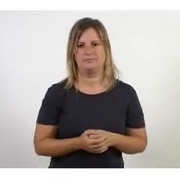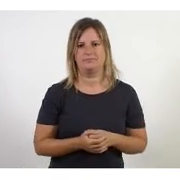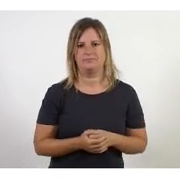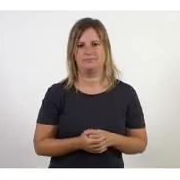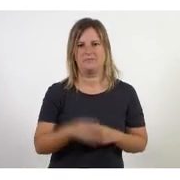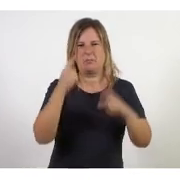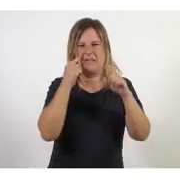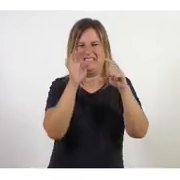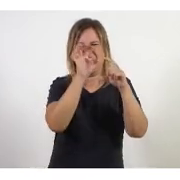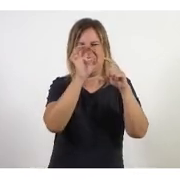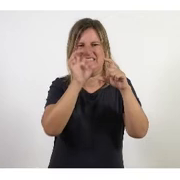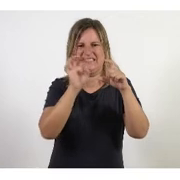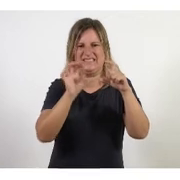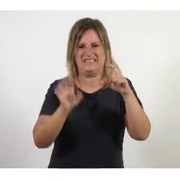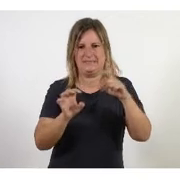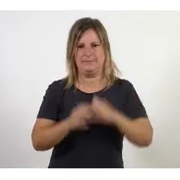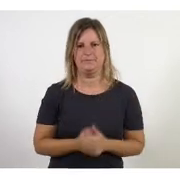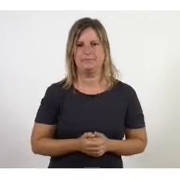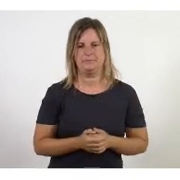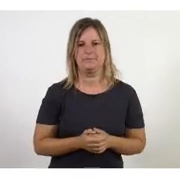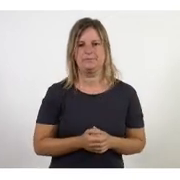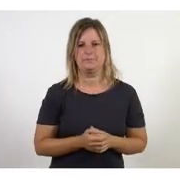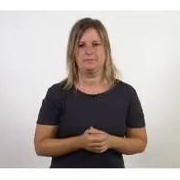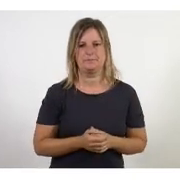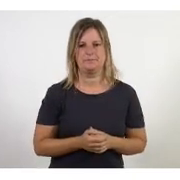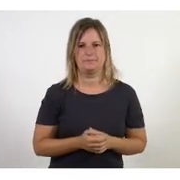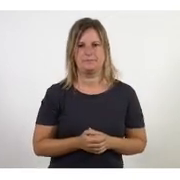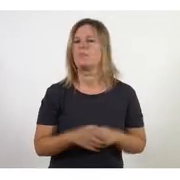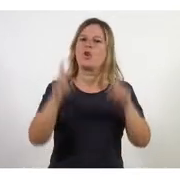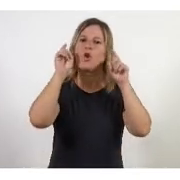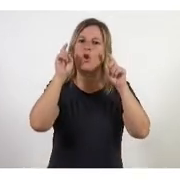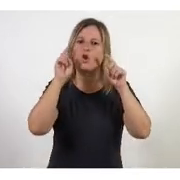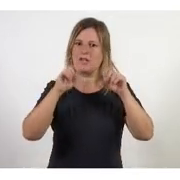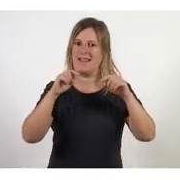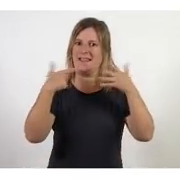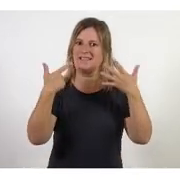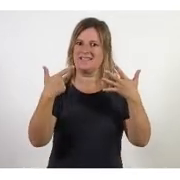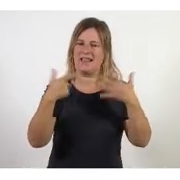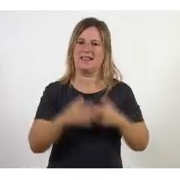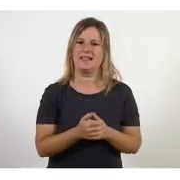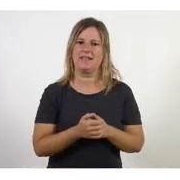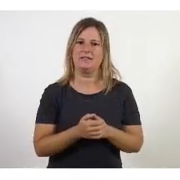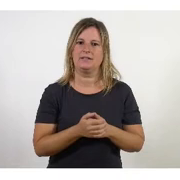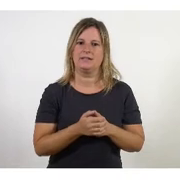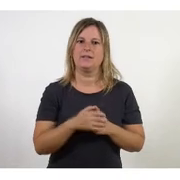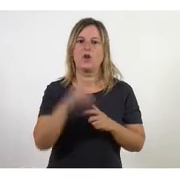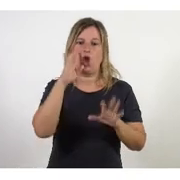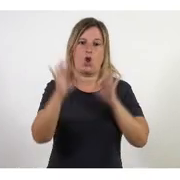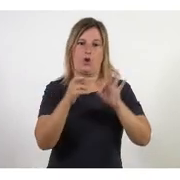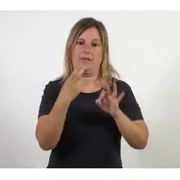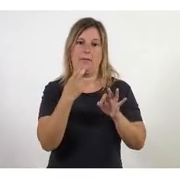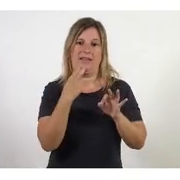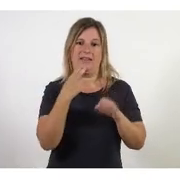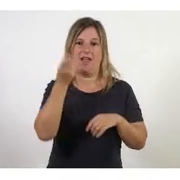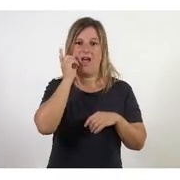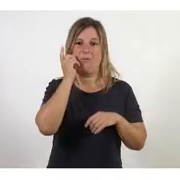gra. Seguim amb el consell número 7, vigileu, aquest és un clàssic, vigileu amb la bateria del vostre mòbil, que no